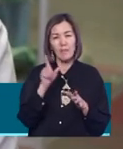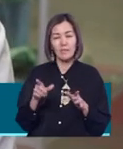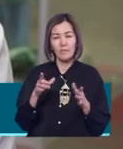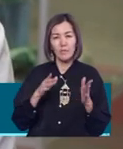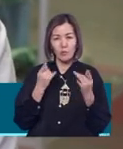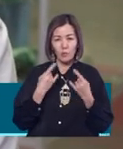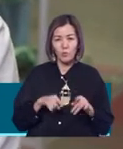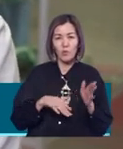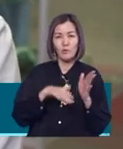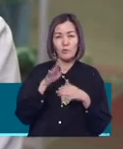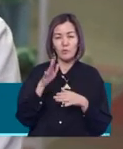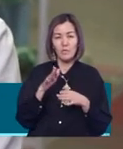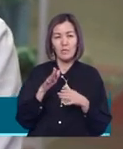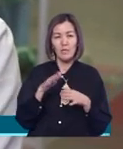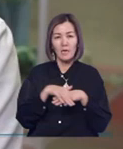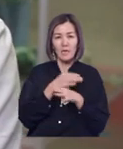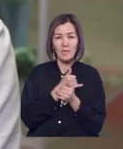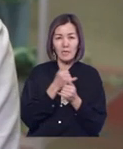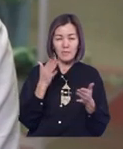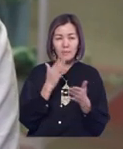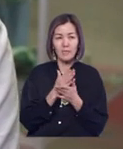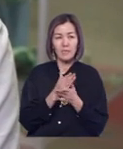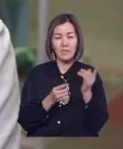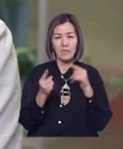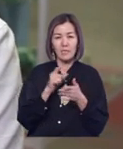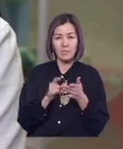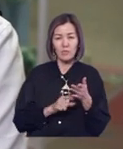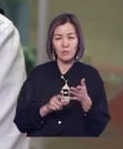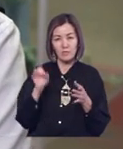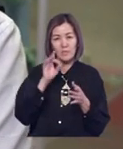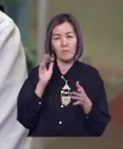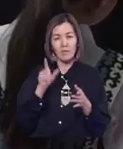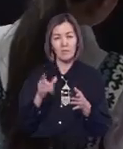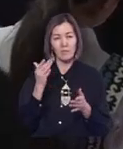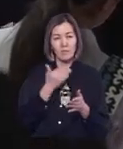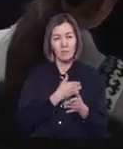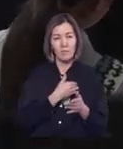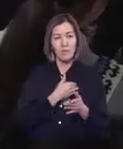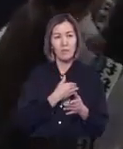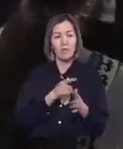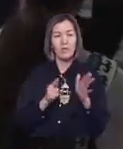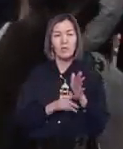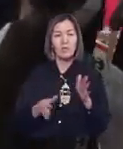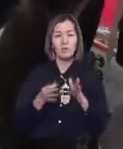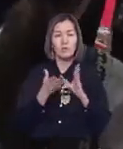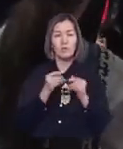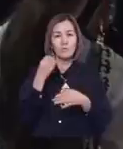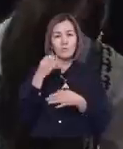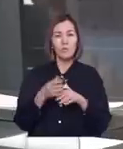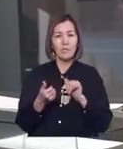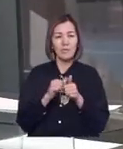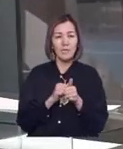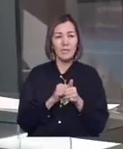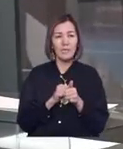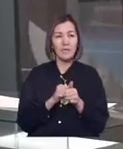ақындар жазушылар. Мен сол өскен кезде сол ақын жазушылар сияқты мықты танымал адам болғым келеді. Жетісу облысының орталығына айналған шаһар